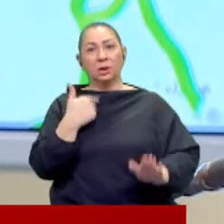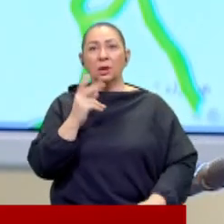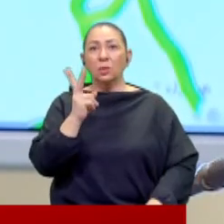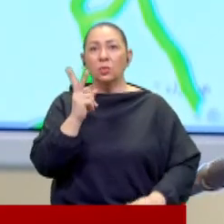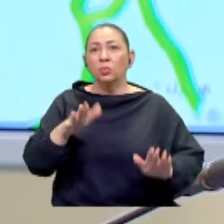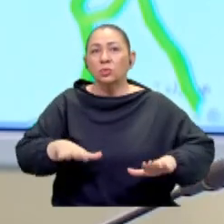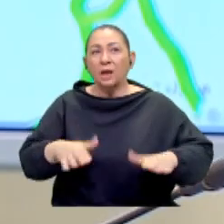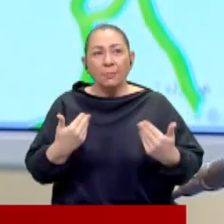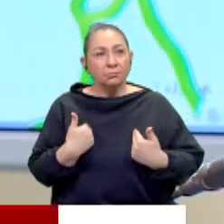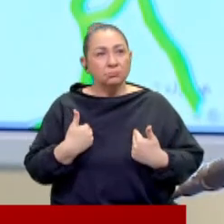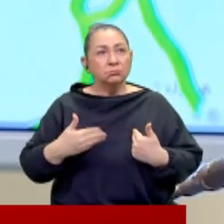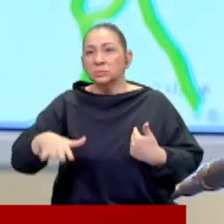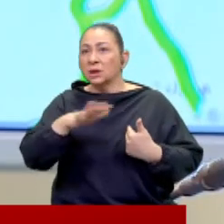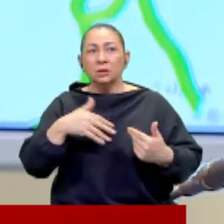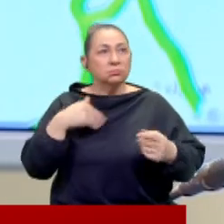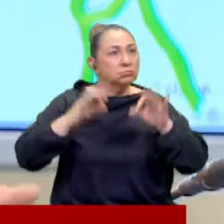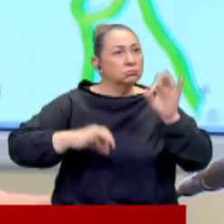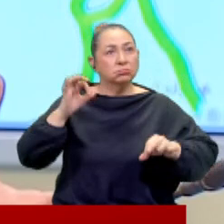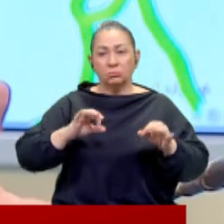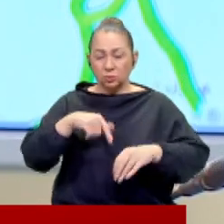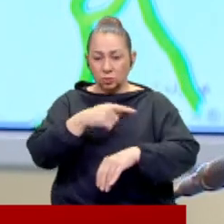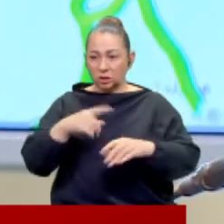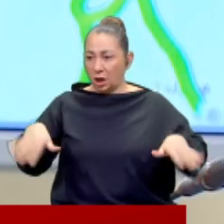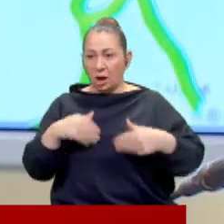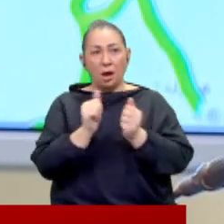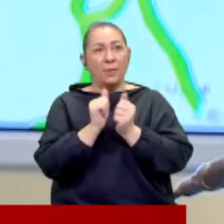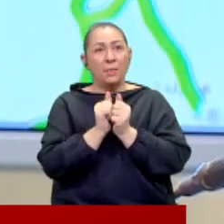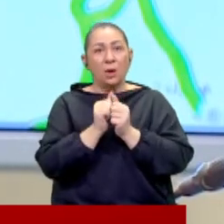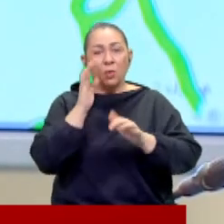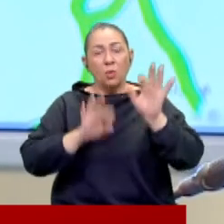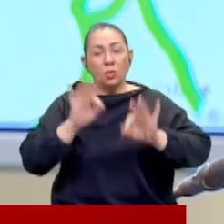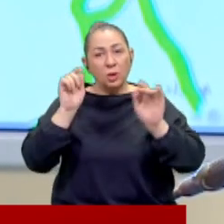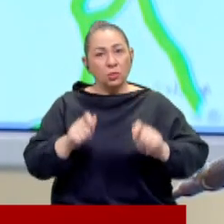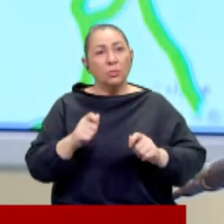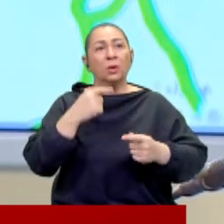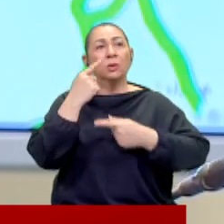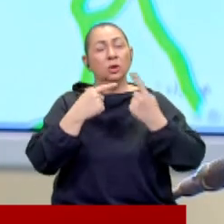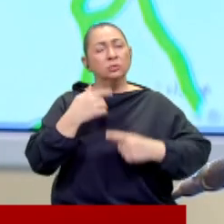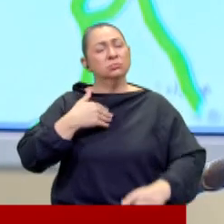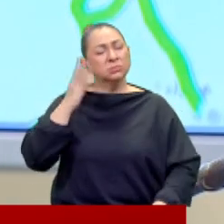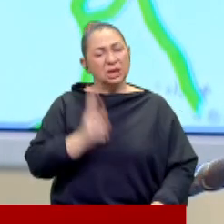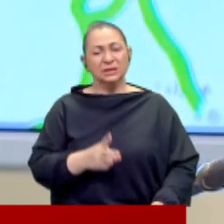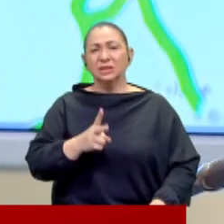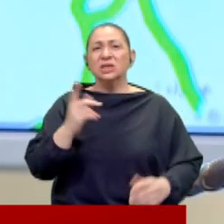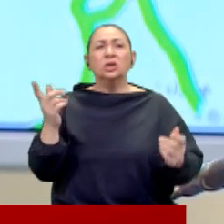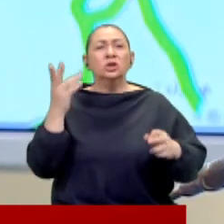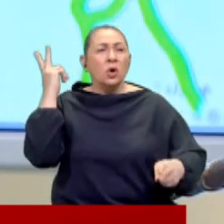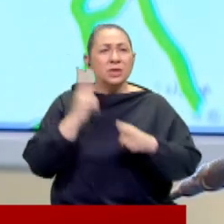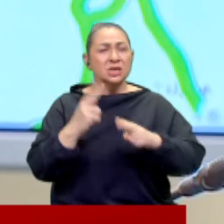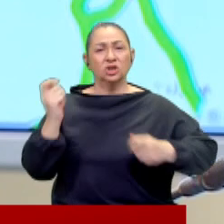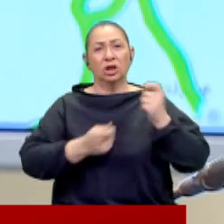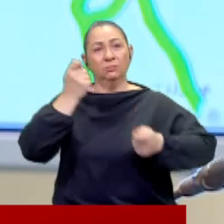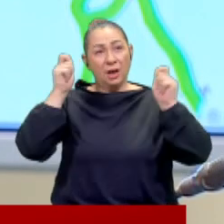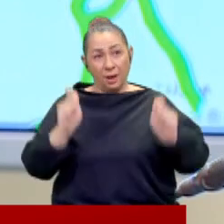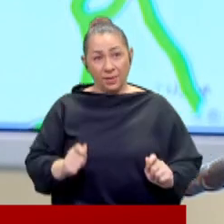Ben buralardayım saha dayım ve süreci arkadaşlarımla beraber kontrol ediyorum iddia ile söylüyorum ki hızlı bir çalışma